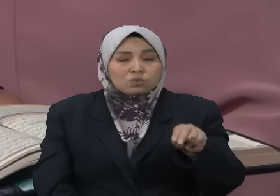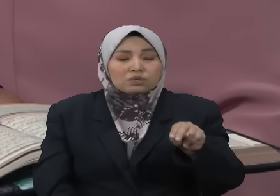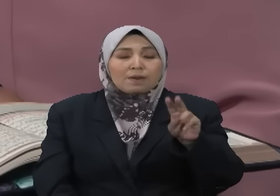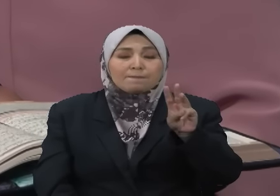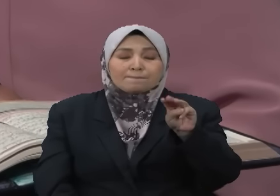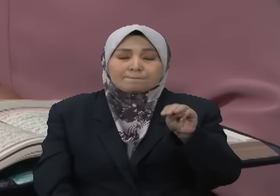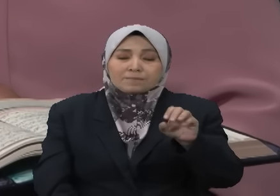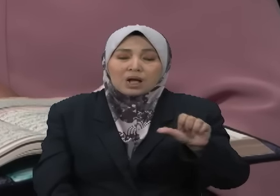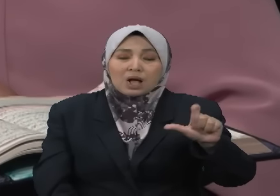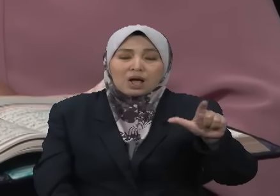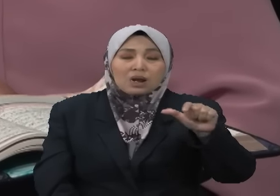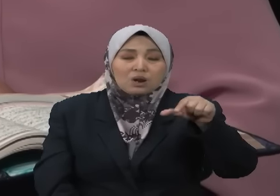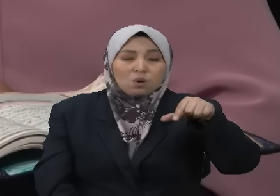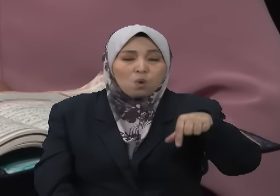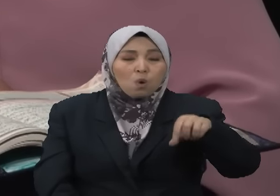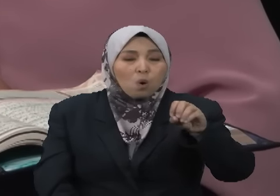akum